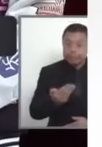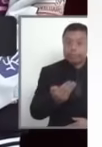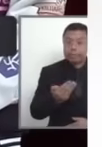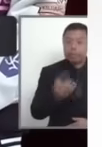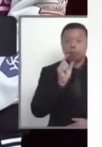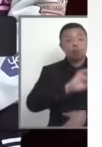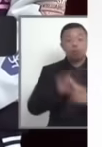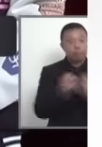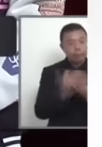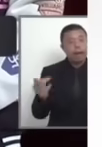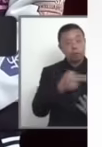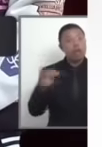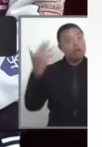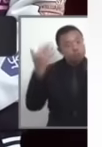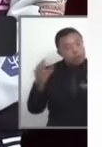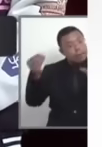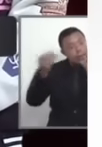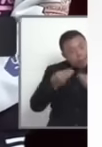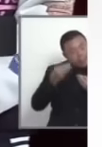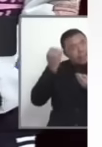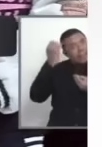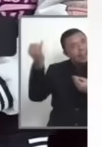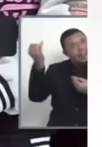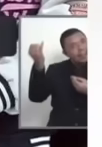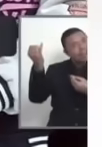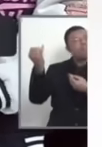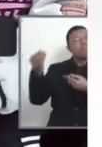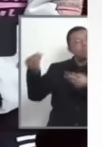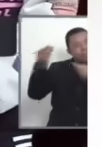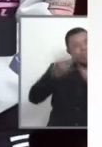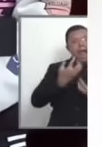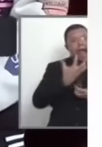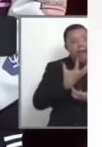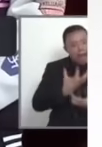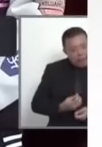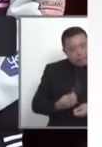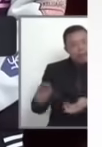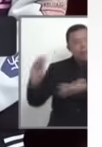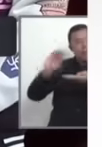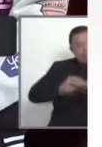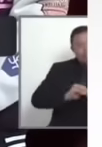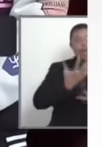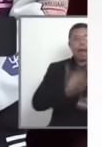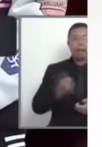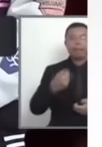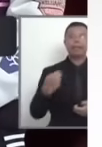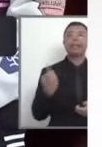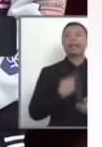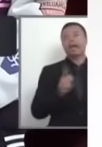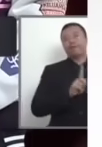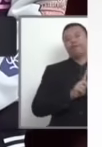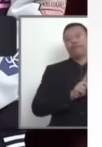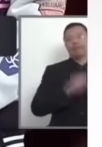akan menjadi ya berkesan dan diingat oleh ya para semua pemirsa dan semua